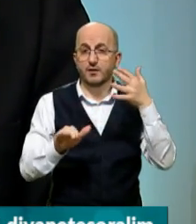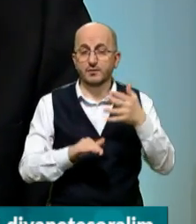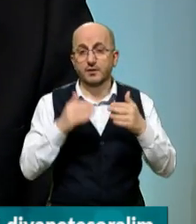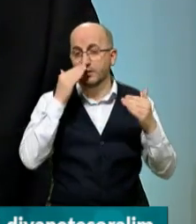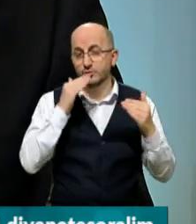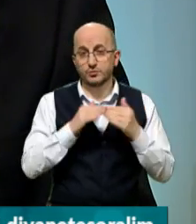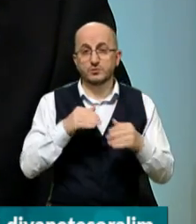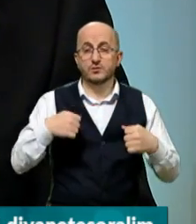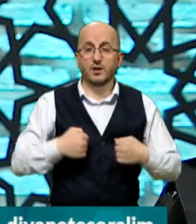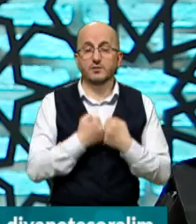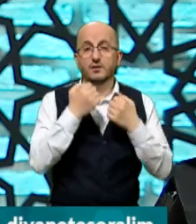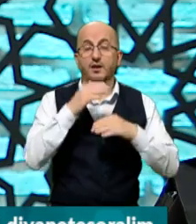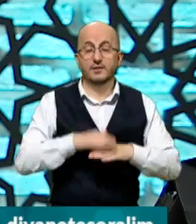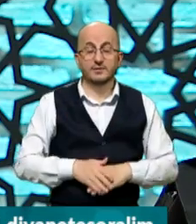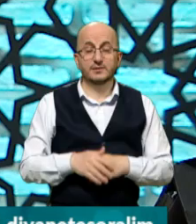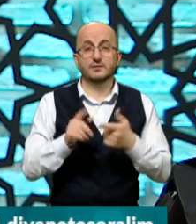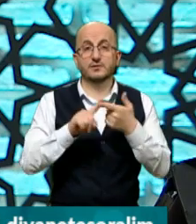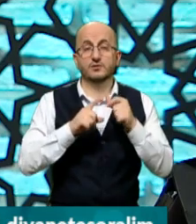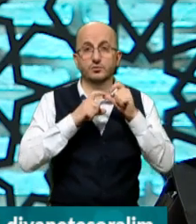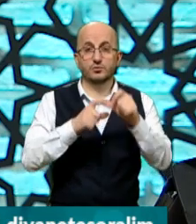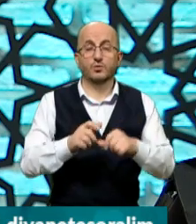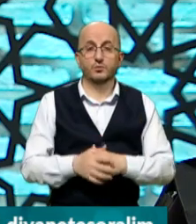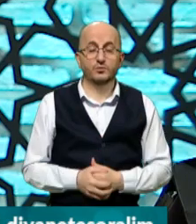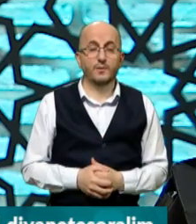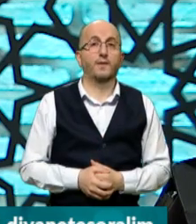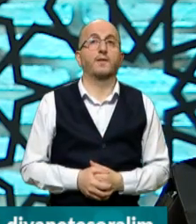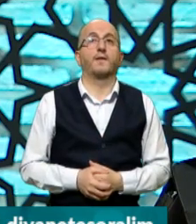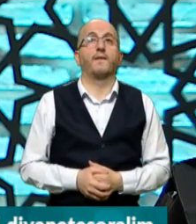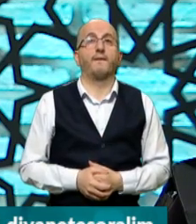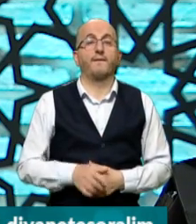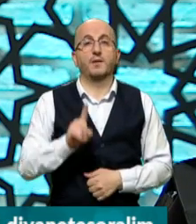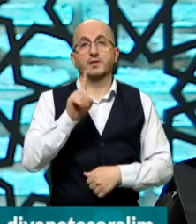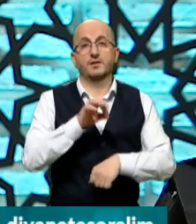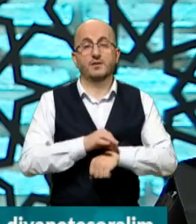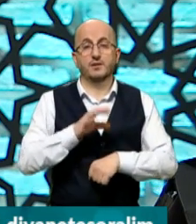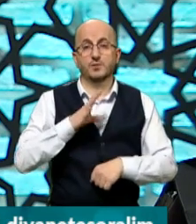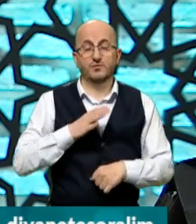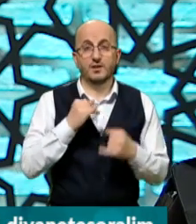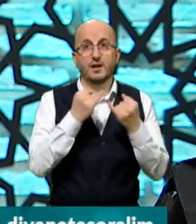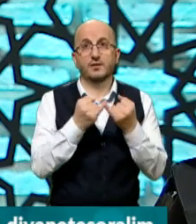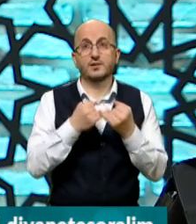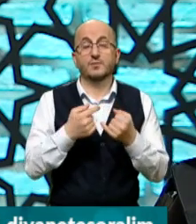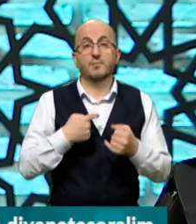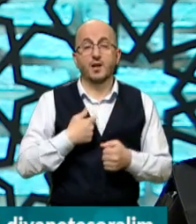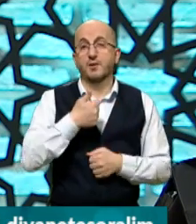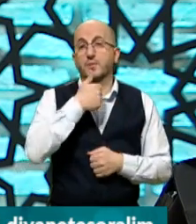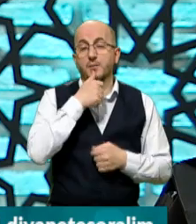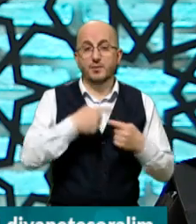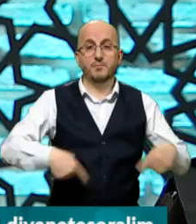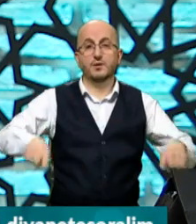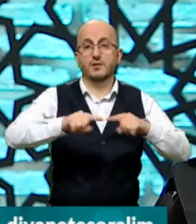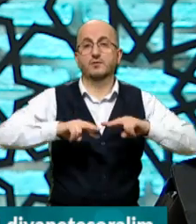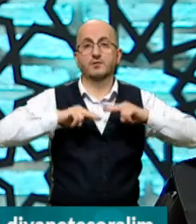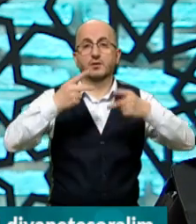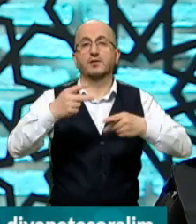kaza etsin. Peki, teşekkür ederiz. Dilek Hanım'ın ikinci sorusu, vaktimiz de çok daralmış hocam, bir dakikamız var. Kardeşimle bana babamızdan bir arsa kaldı.